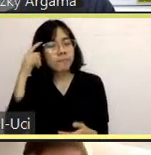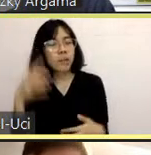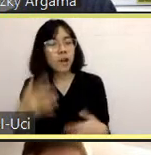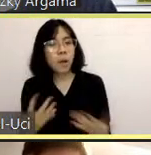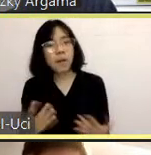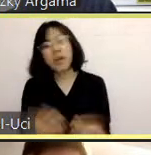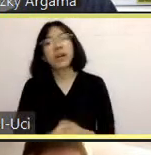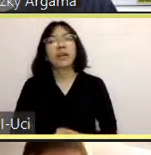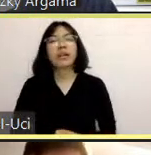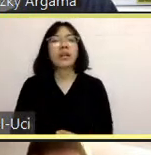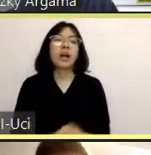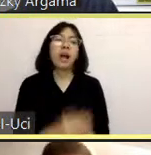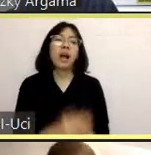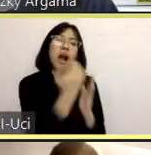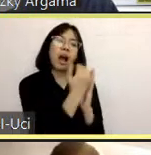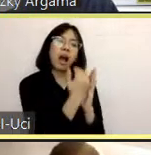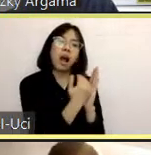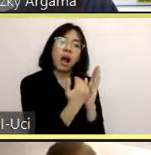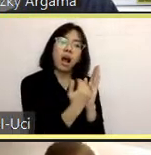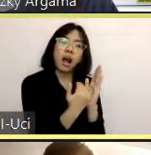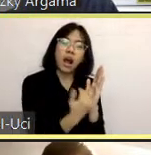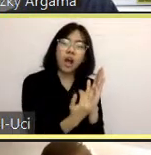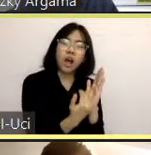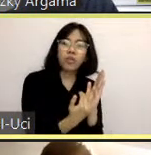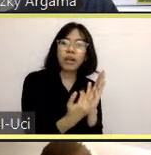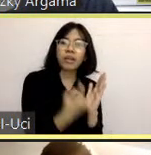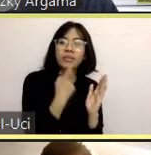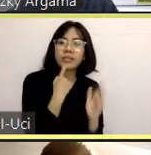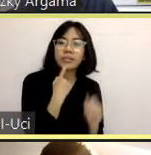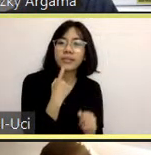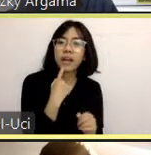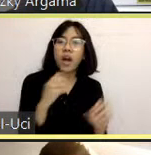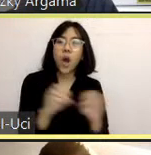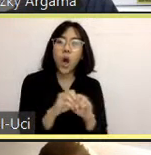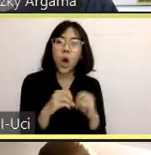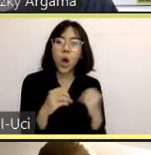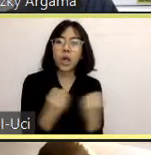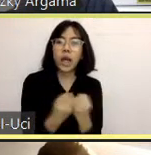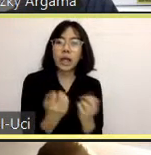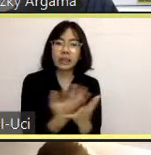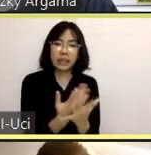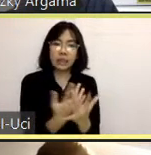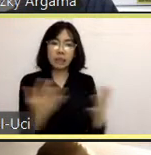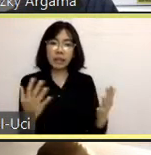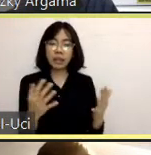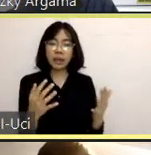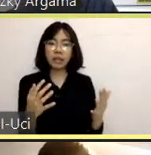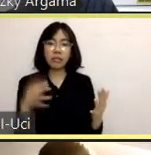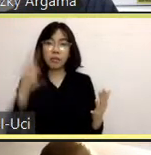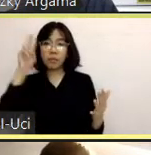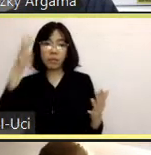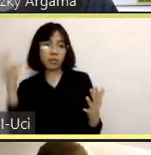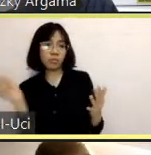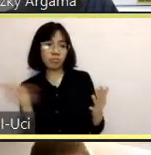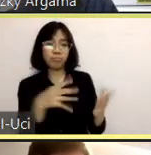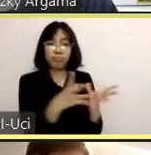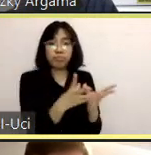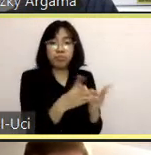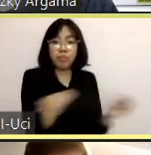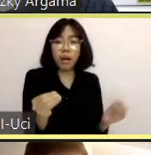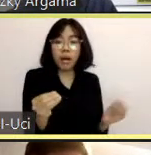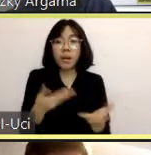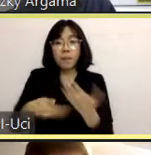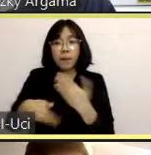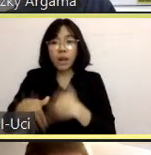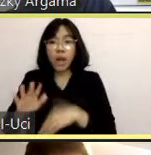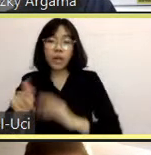instrumennya ada, instrumen membubarkan organisasi secara sepihak tanpa due process of law